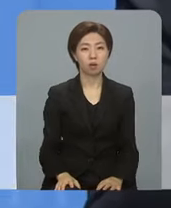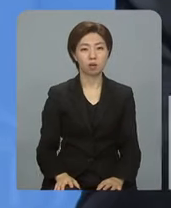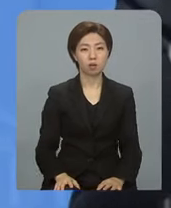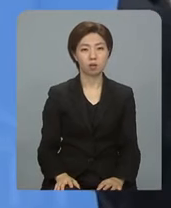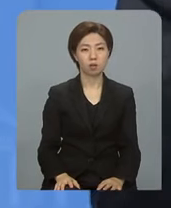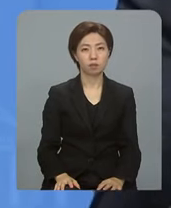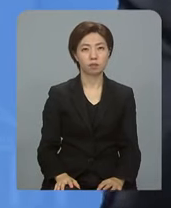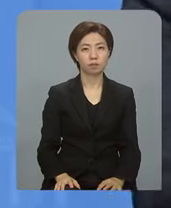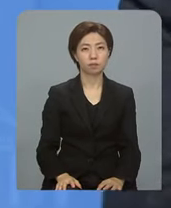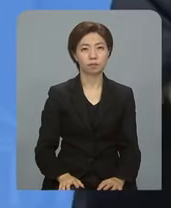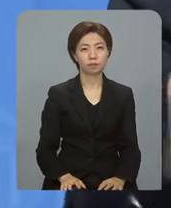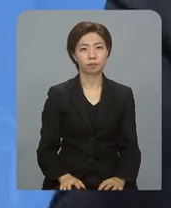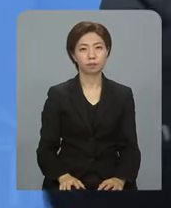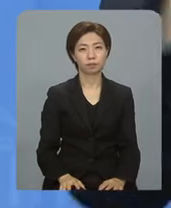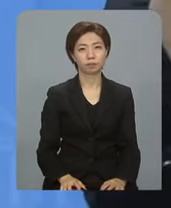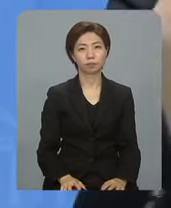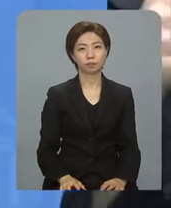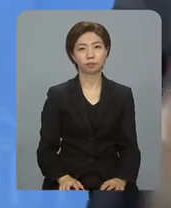지적했습니다